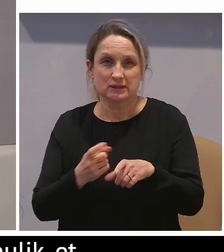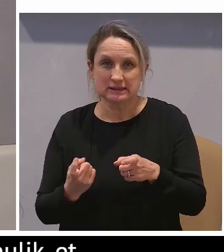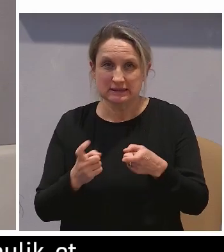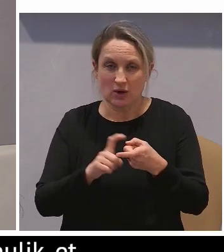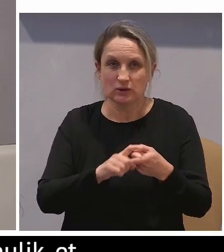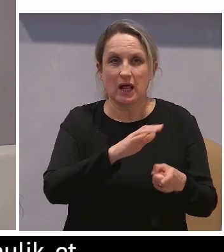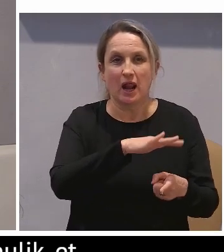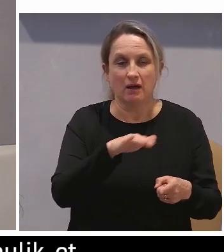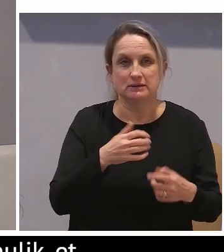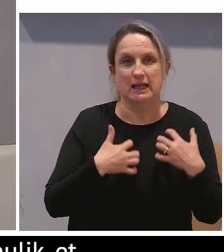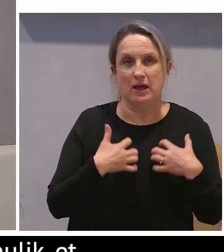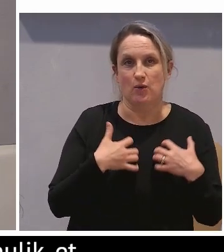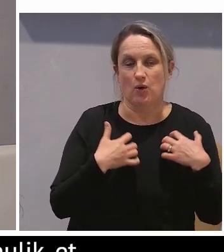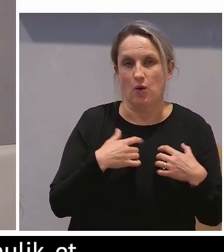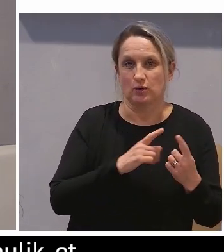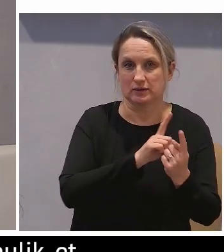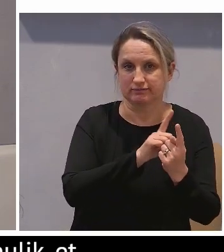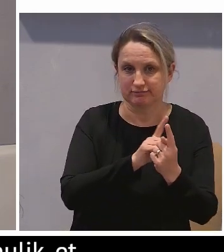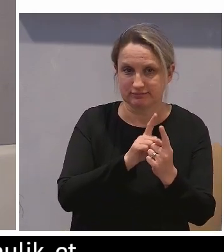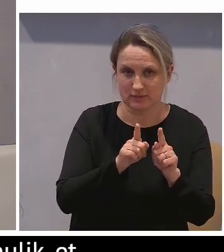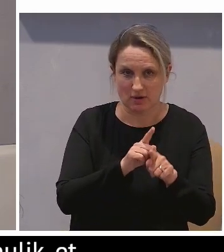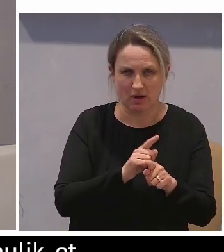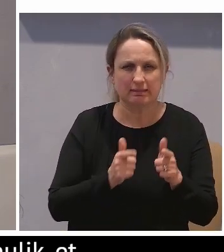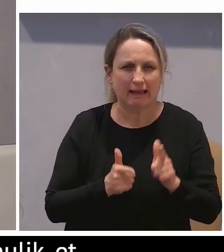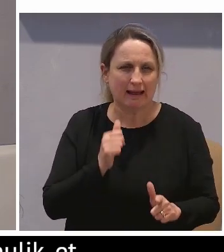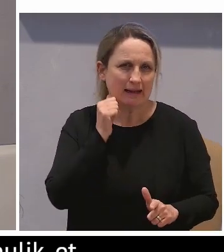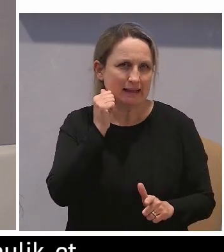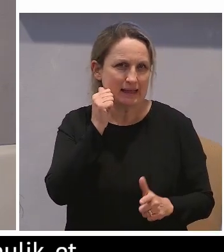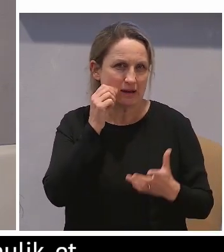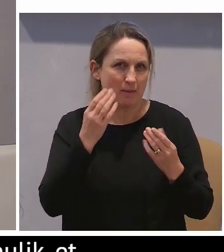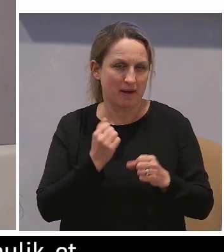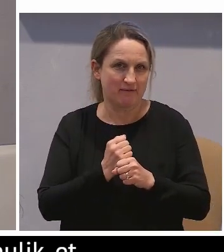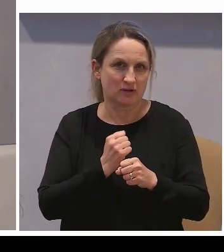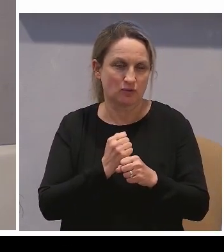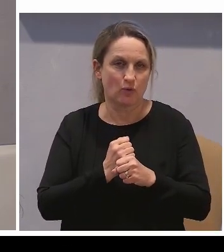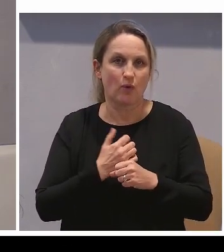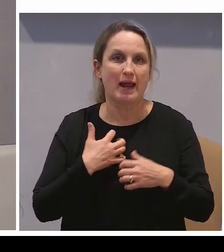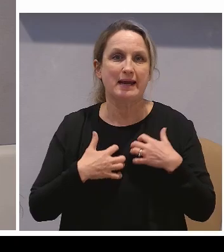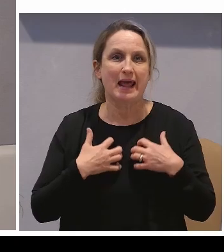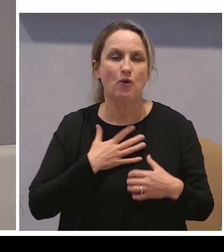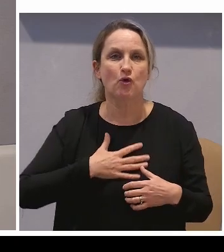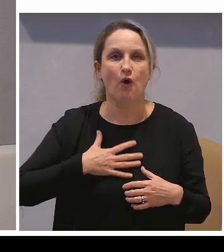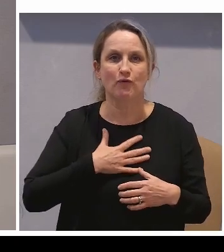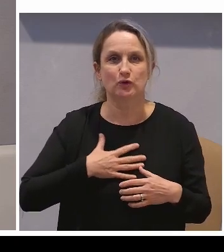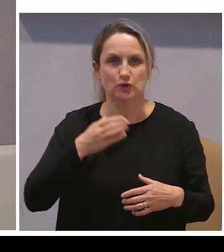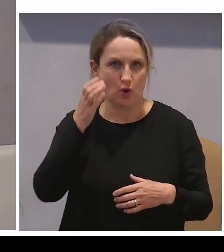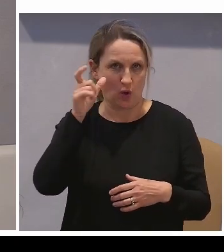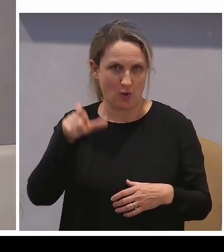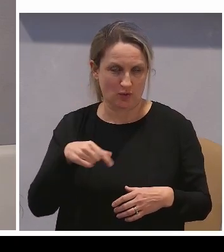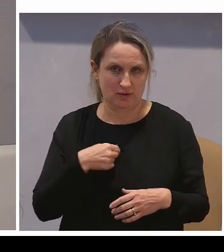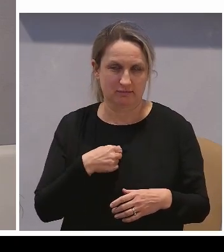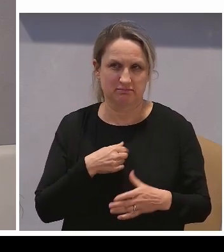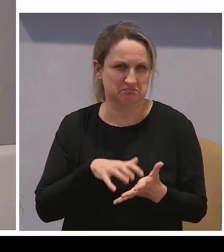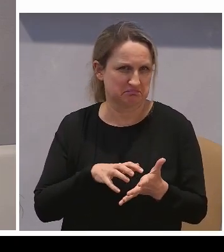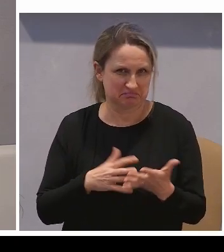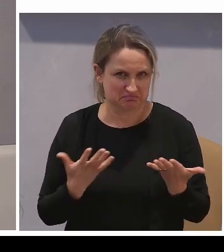laste neuroloogidega ja minu tegelik igapäevatöö I'm on an tegelikult, adult ma olen neurologist, but neurofüsioloog I have worked ehk siis with ma pediatric